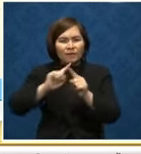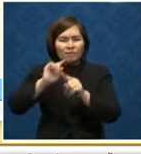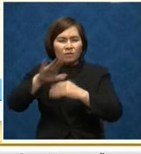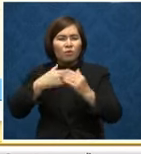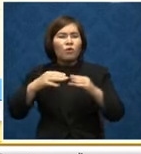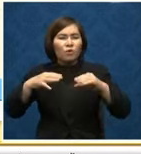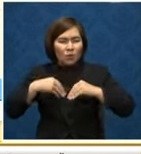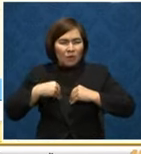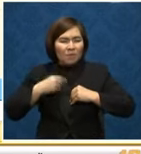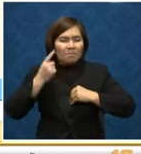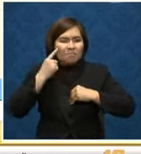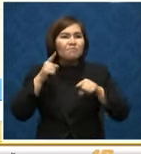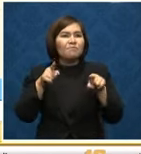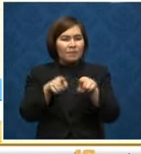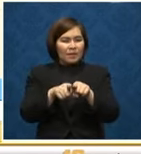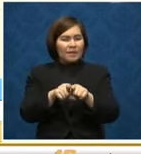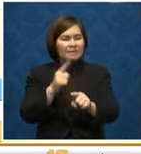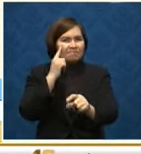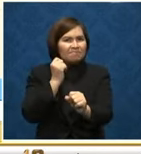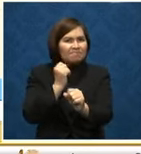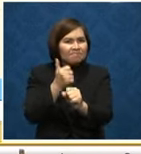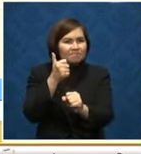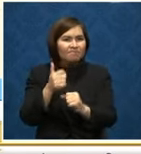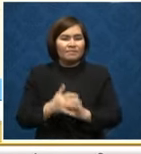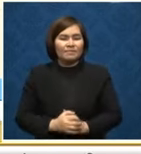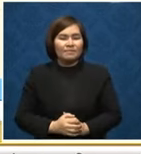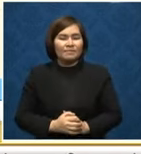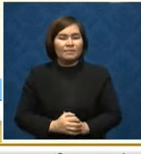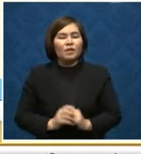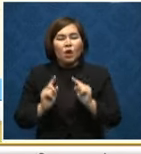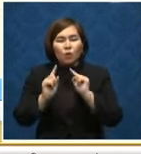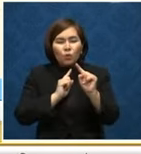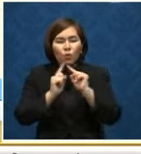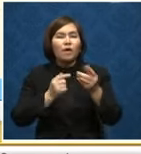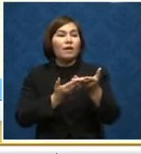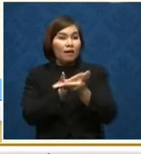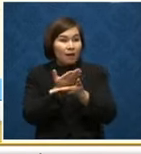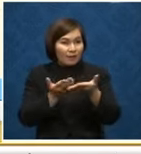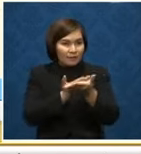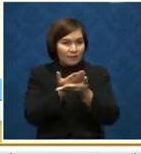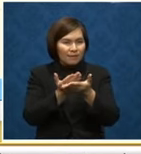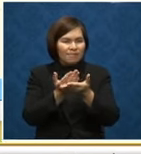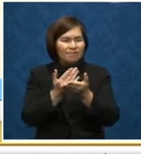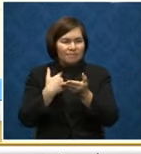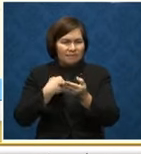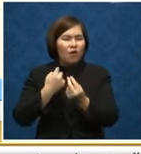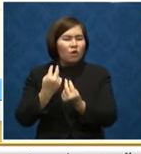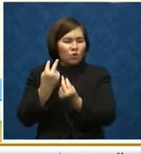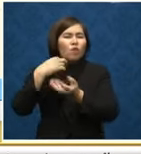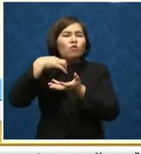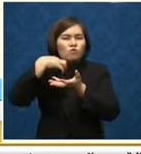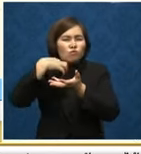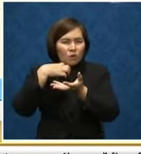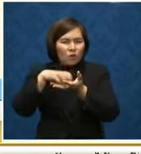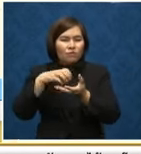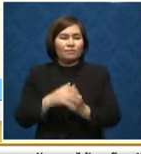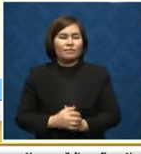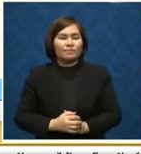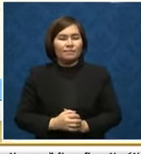ครับในส่วนของการหารือนั้นเนี่ยนะครับผมขอย้อนกลับไปประเด็นเรื่องของการหารือสักครู่